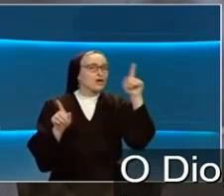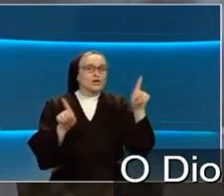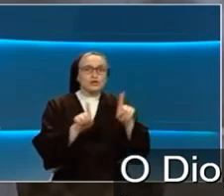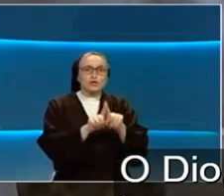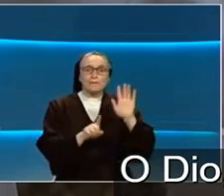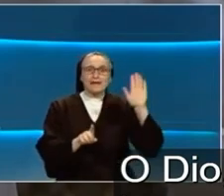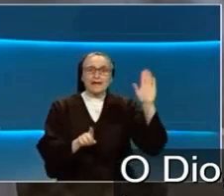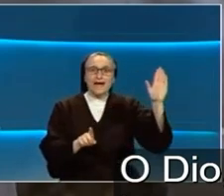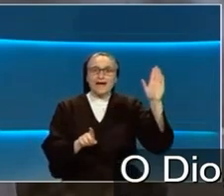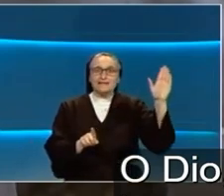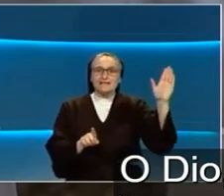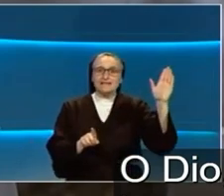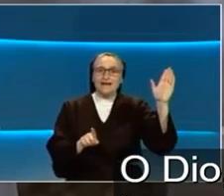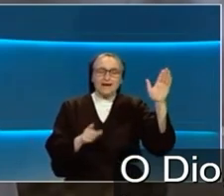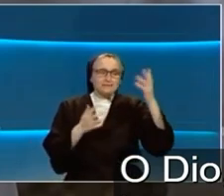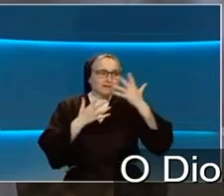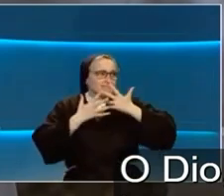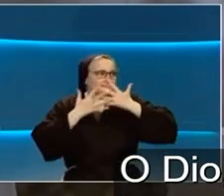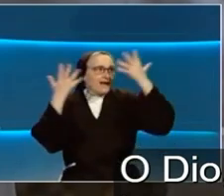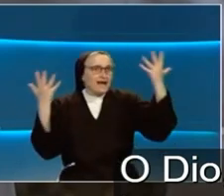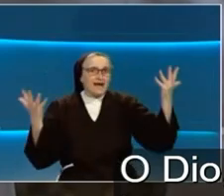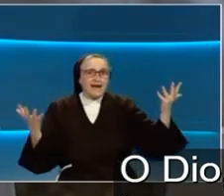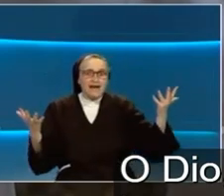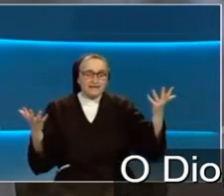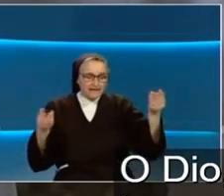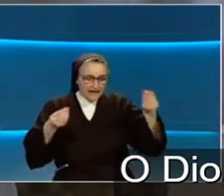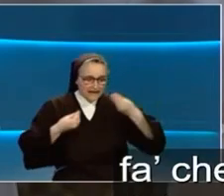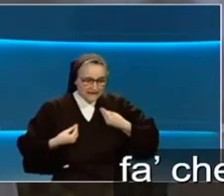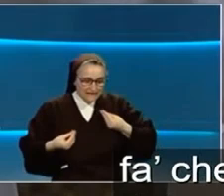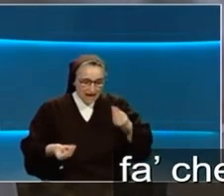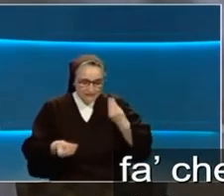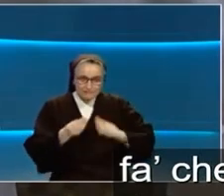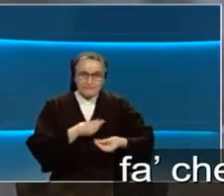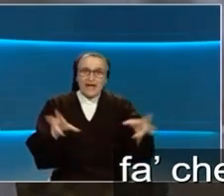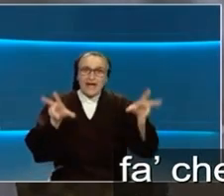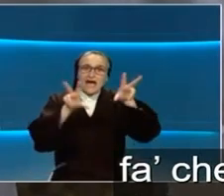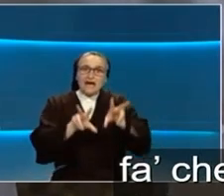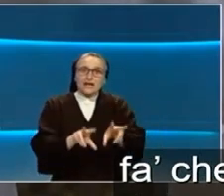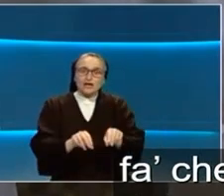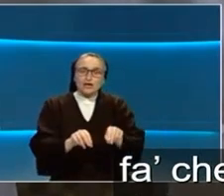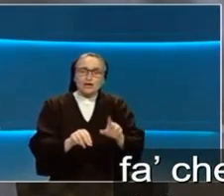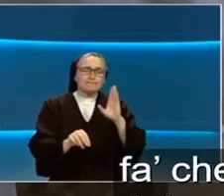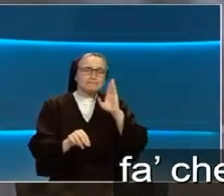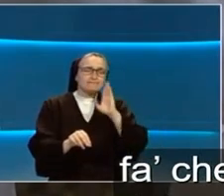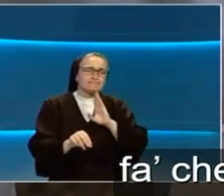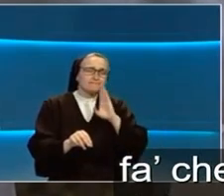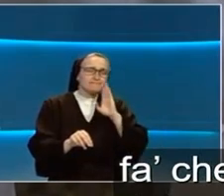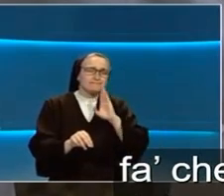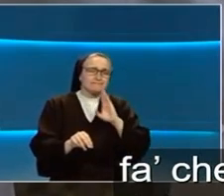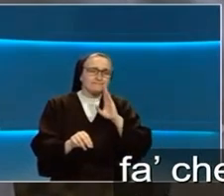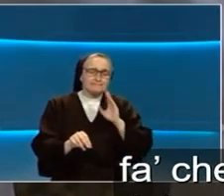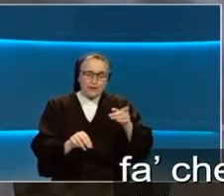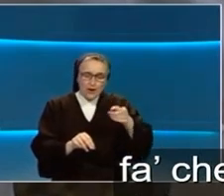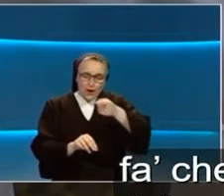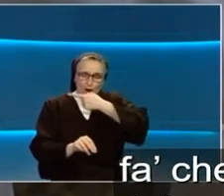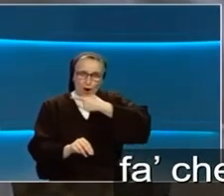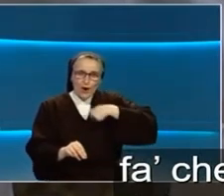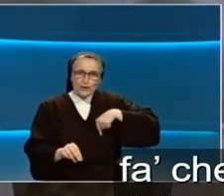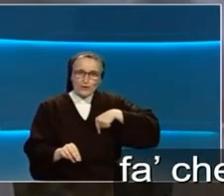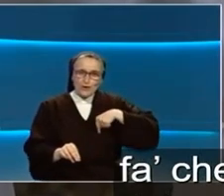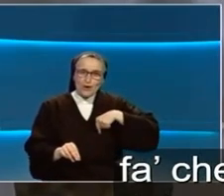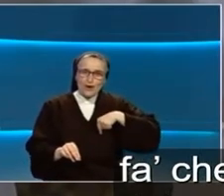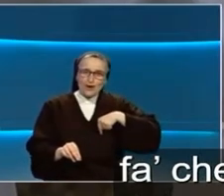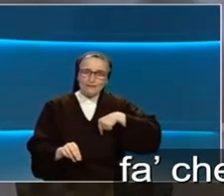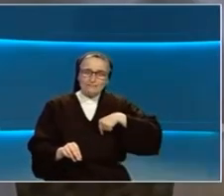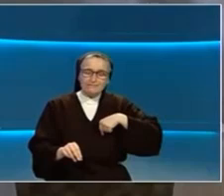quesumus contra oblectamenta peccati, mentis ratione persistere, ut mereamur